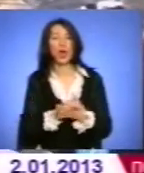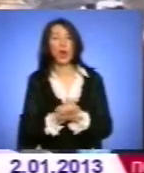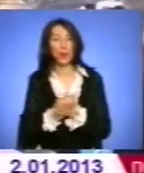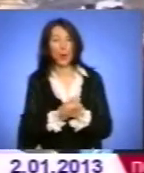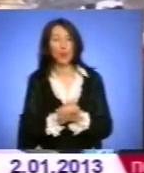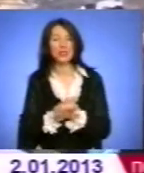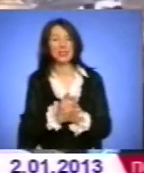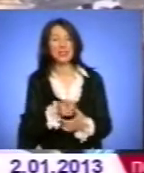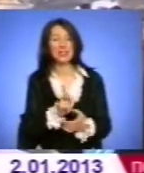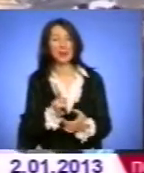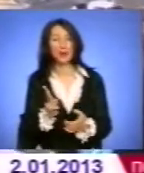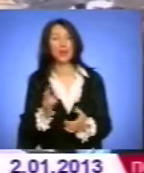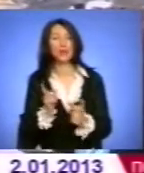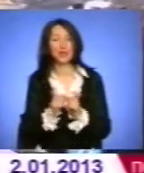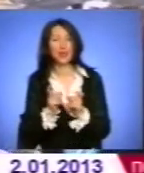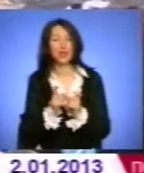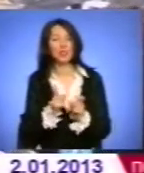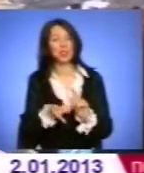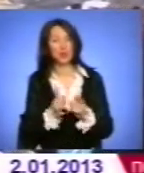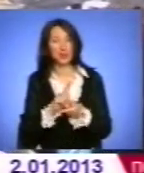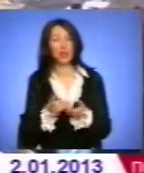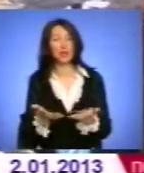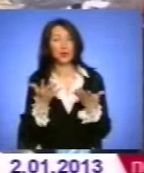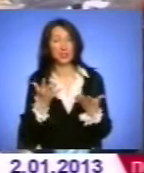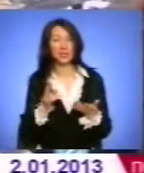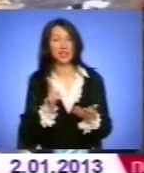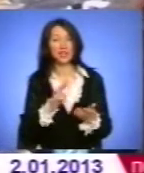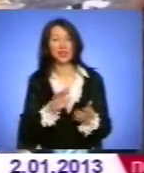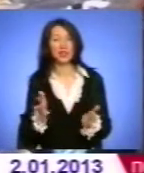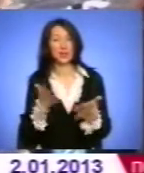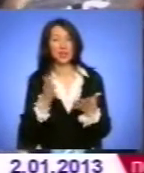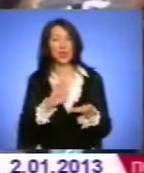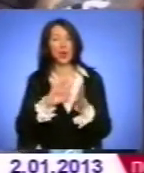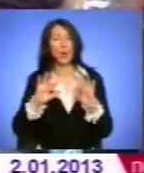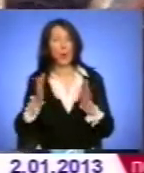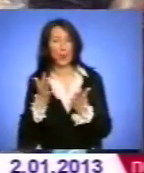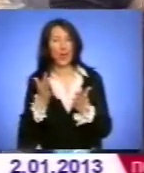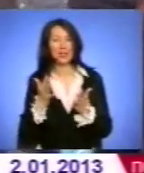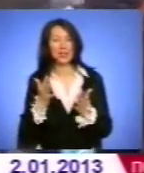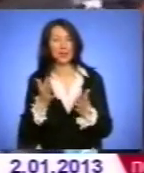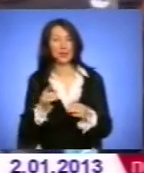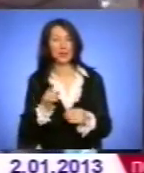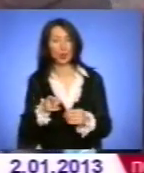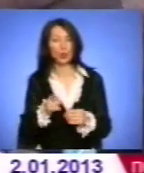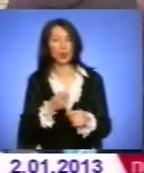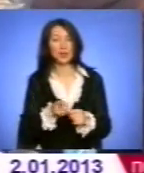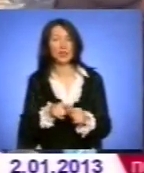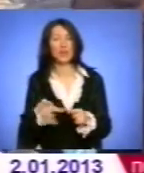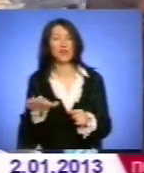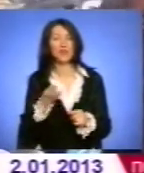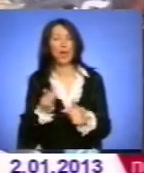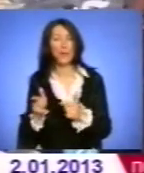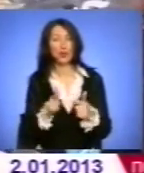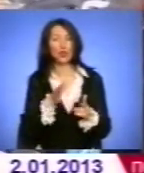помиритися з тими, з ким в сварці, чи навпаки з'ясувати якісь нез'ясовані моменти. І тому це все, це